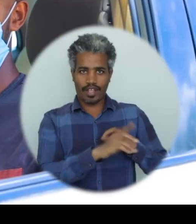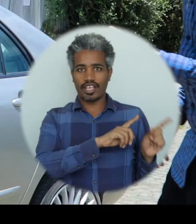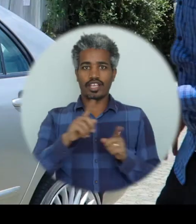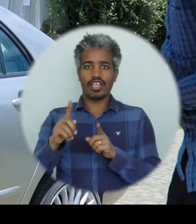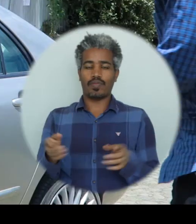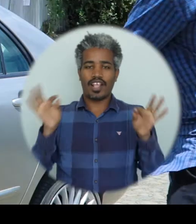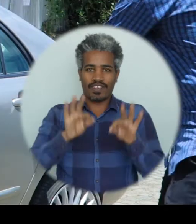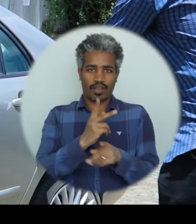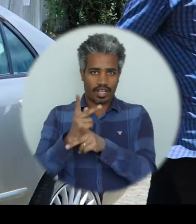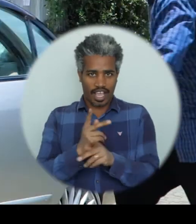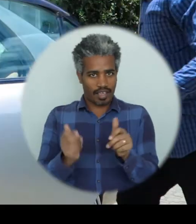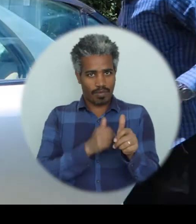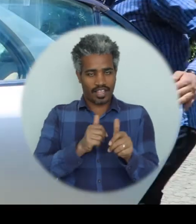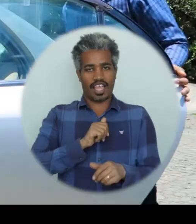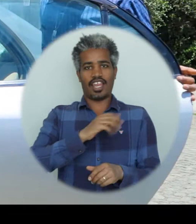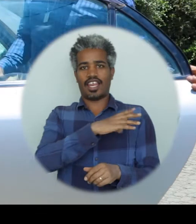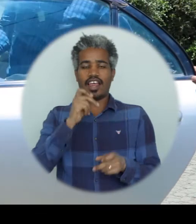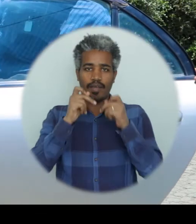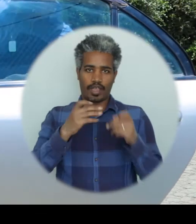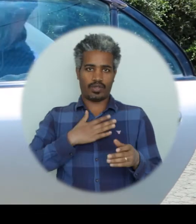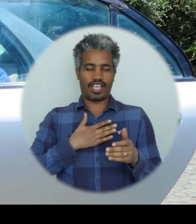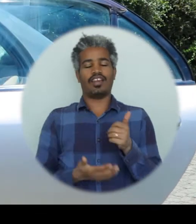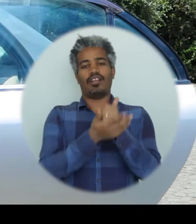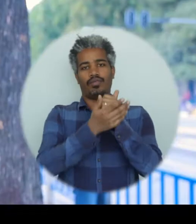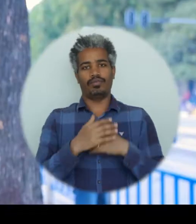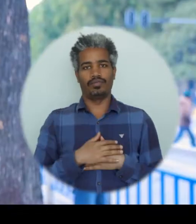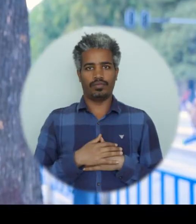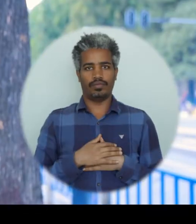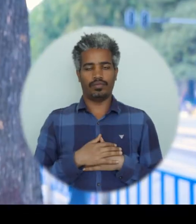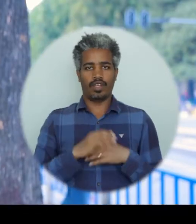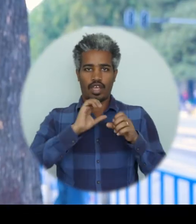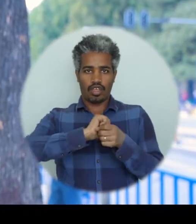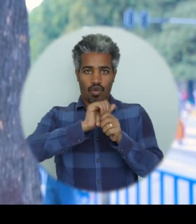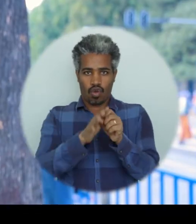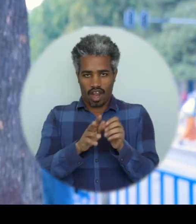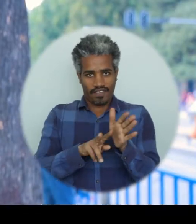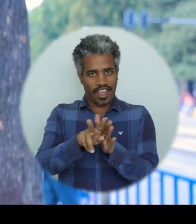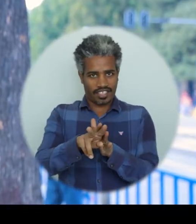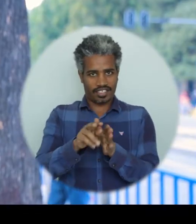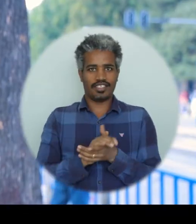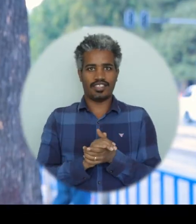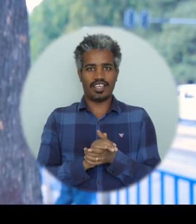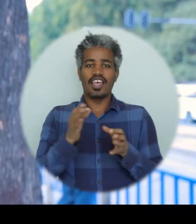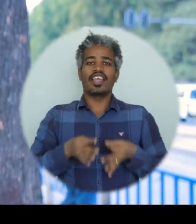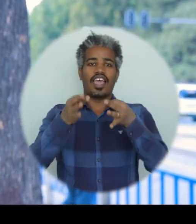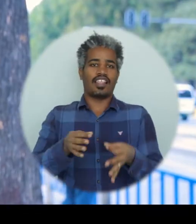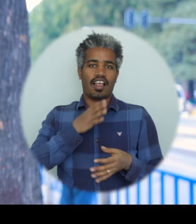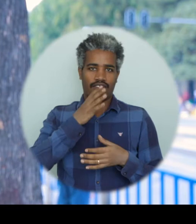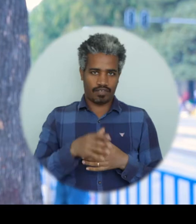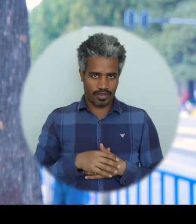ተገቢውን ጥንቃቄ በመከተል እኔንና ደንበኞቼን እረዳለሁ። የኮሮና ቫይረስ